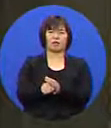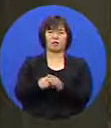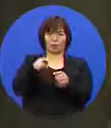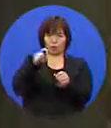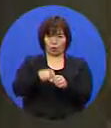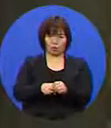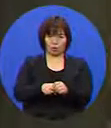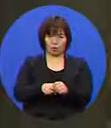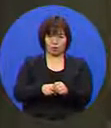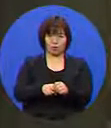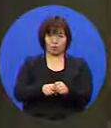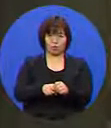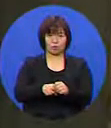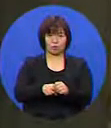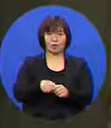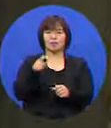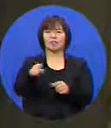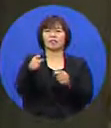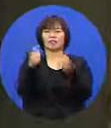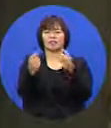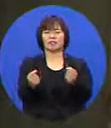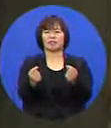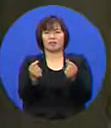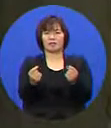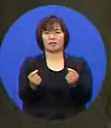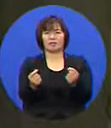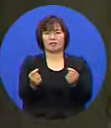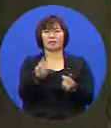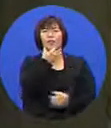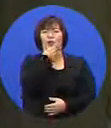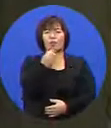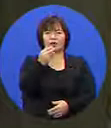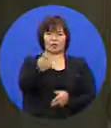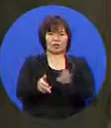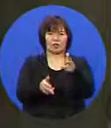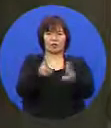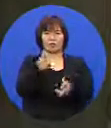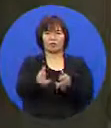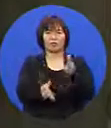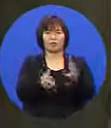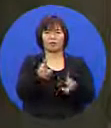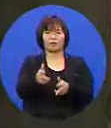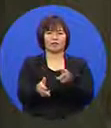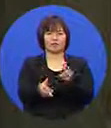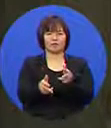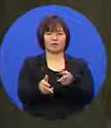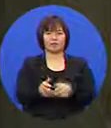있도록 그러한 복지 사업을